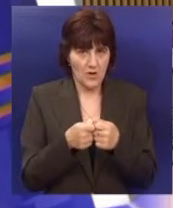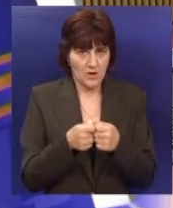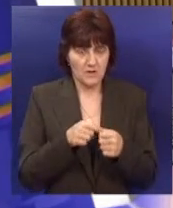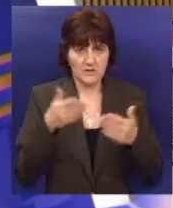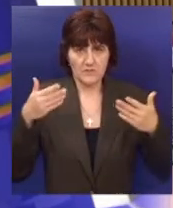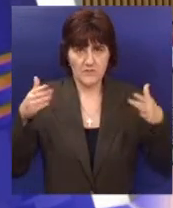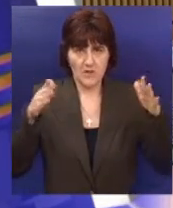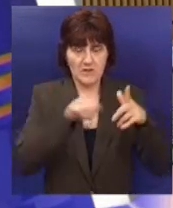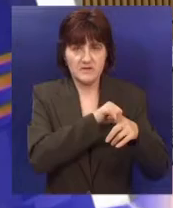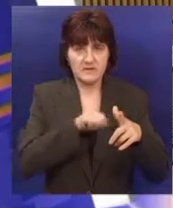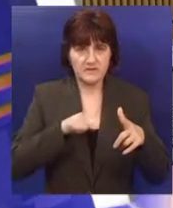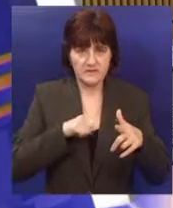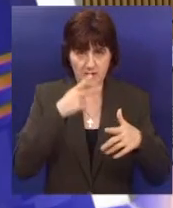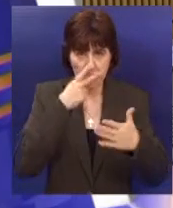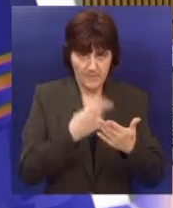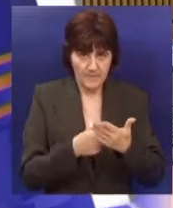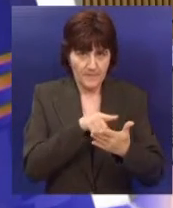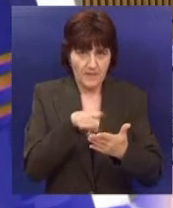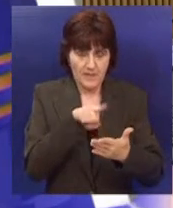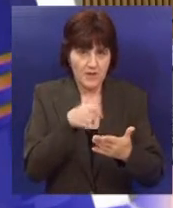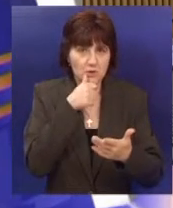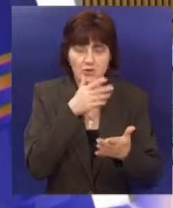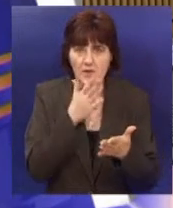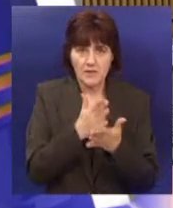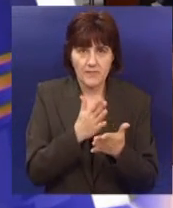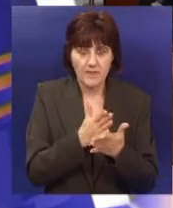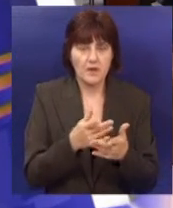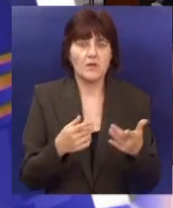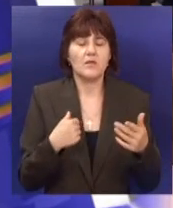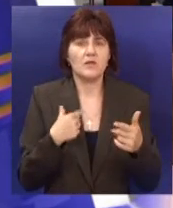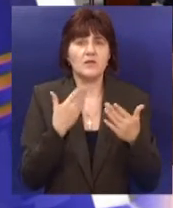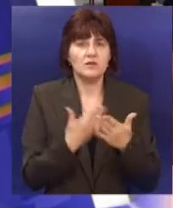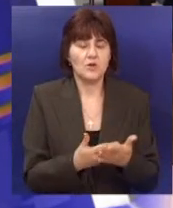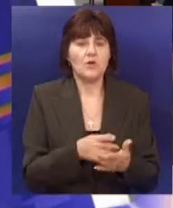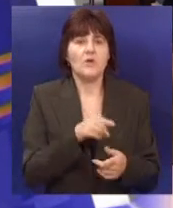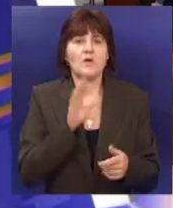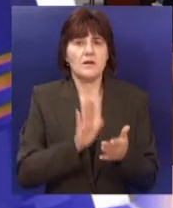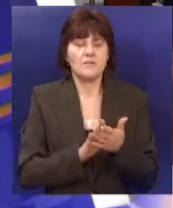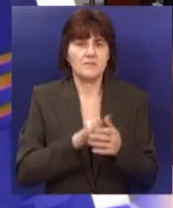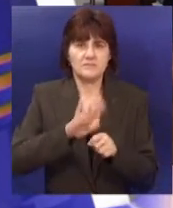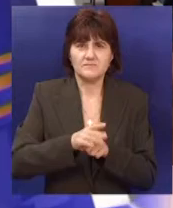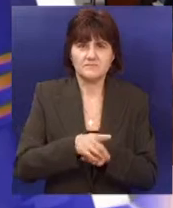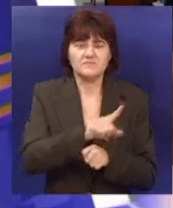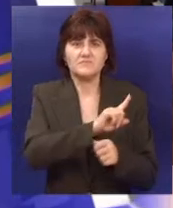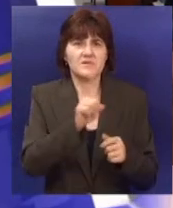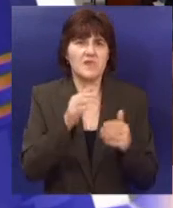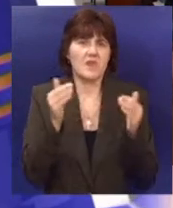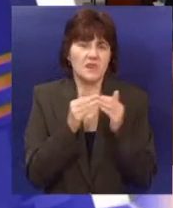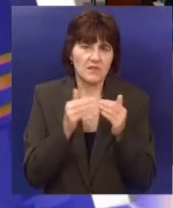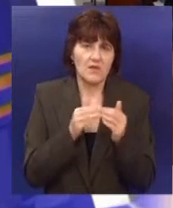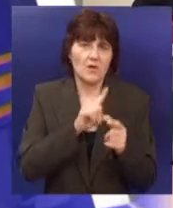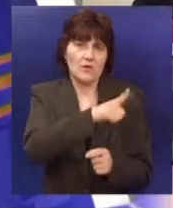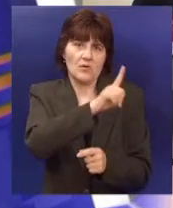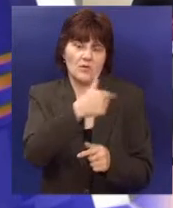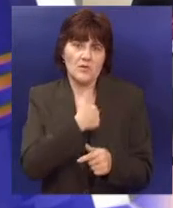nezavistan državni organ nadležan da postupa u slučajevima diskriminacije. Diskriminacija je svako neopravdano pravljanje razlike ili